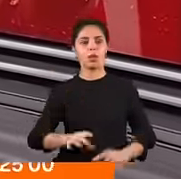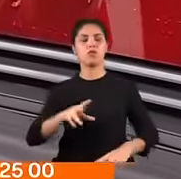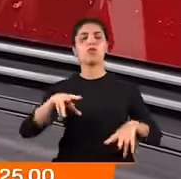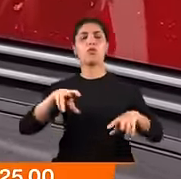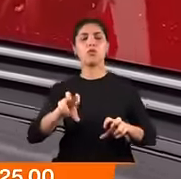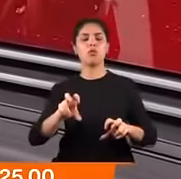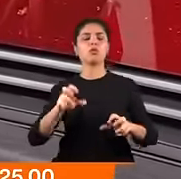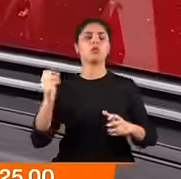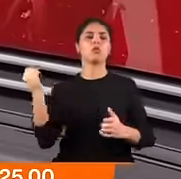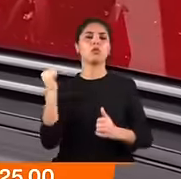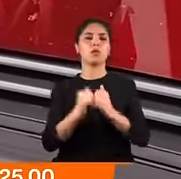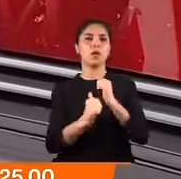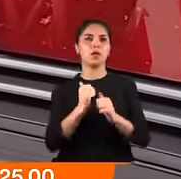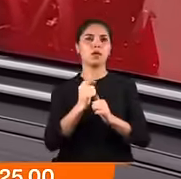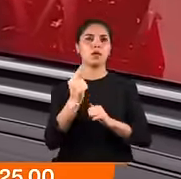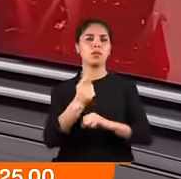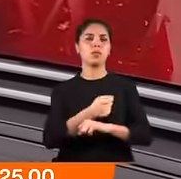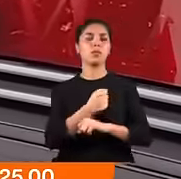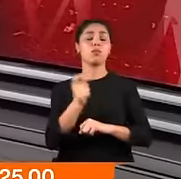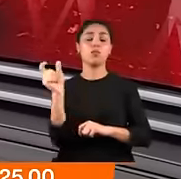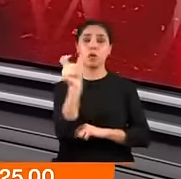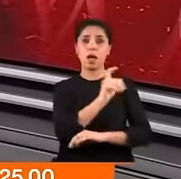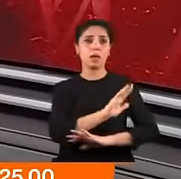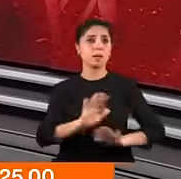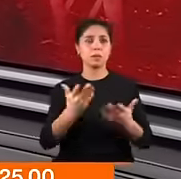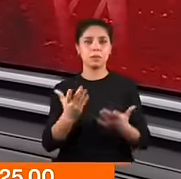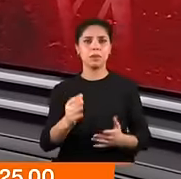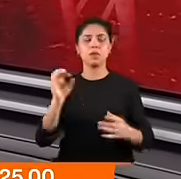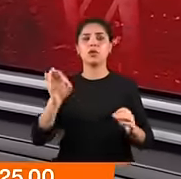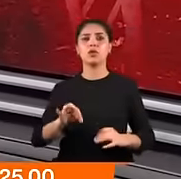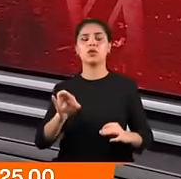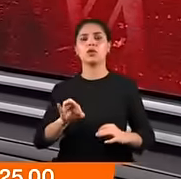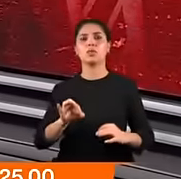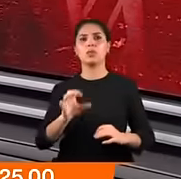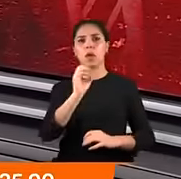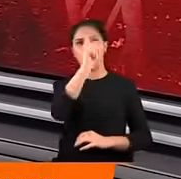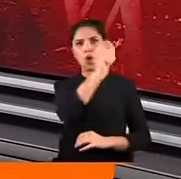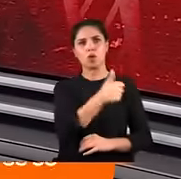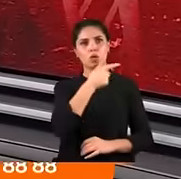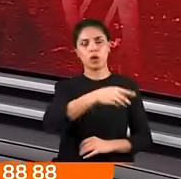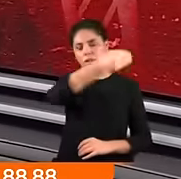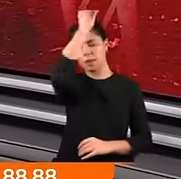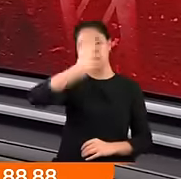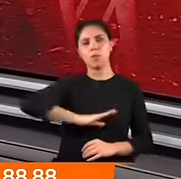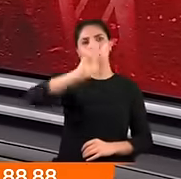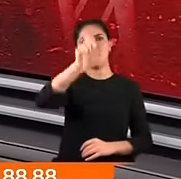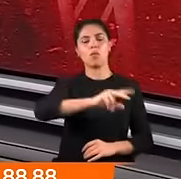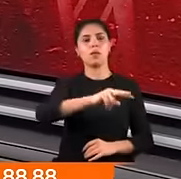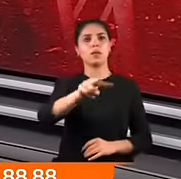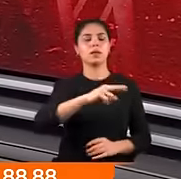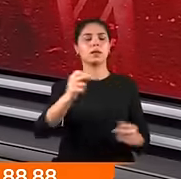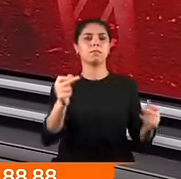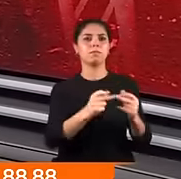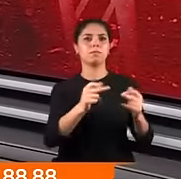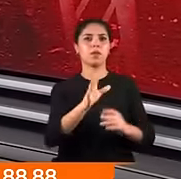üzerinden 1,5 ay geçmesine rağmen bitmedi. Bu kez savaşın tarafları kulislere göre Özgür Özel ve Ekrem İmamoğlu. İkilinin